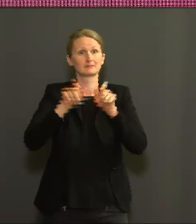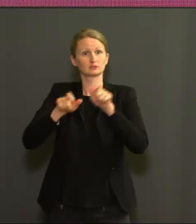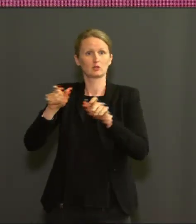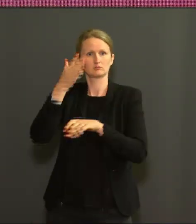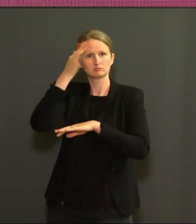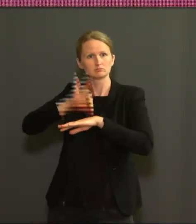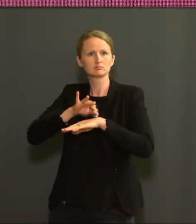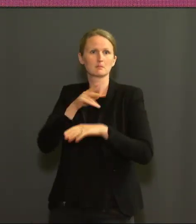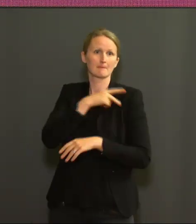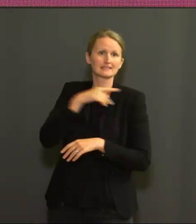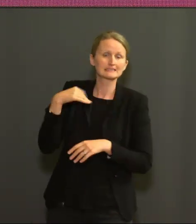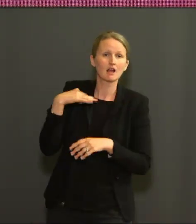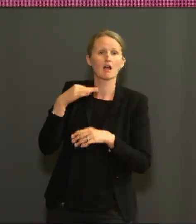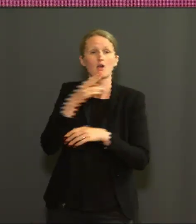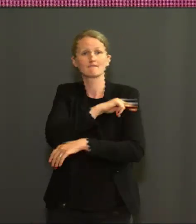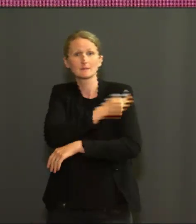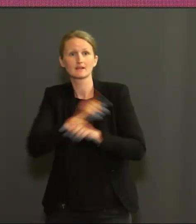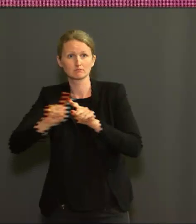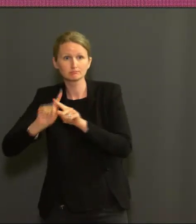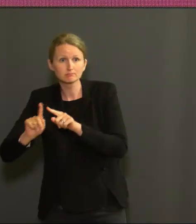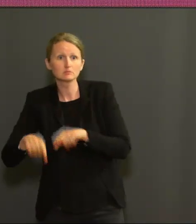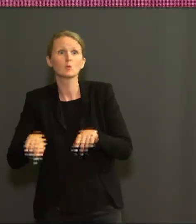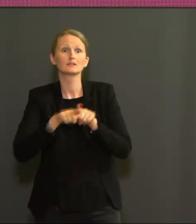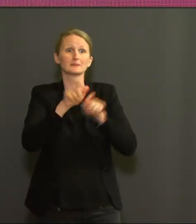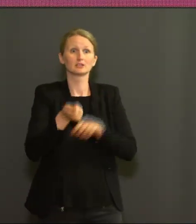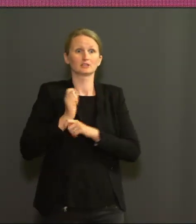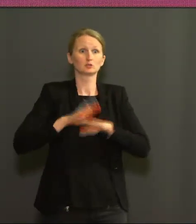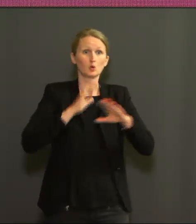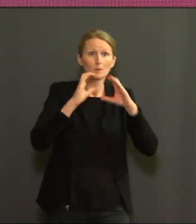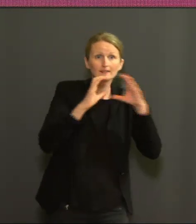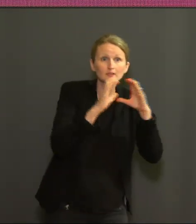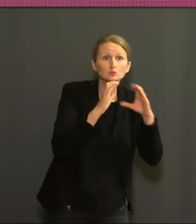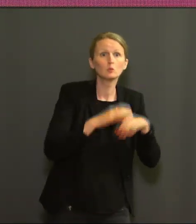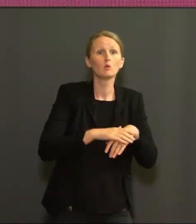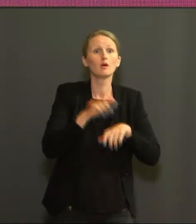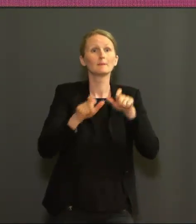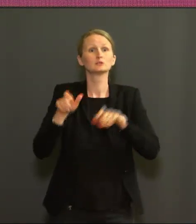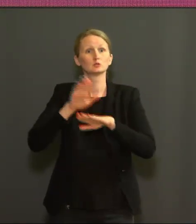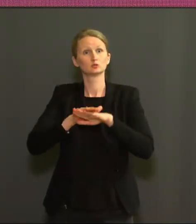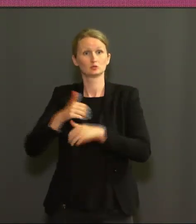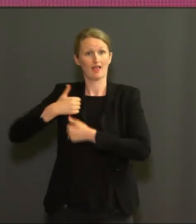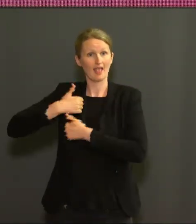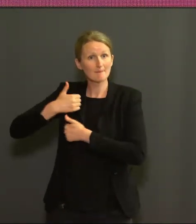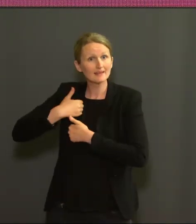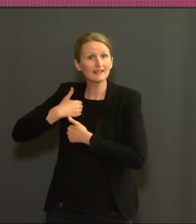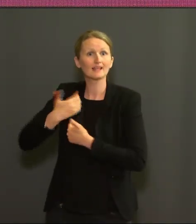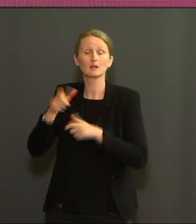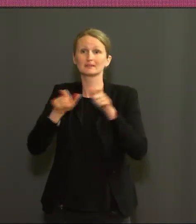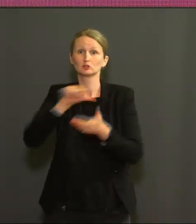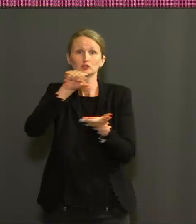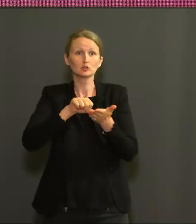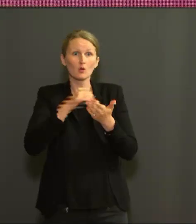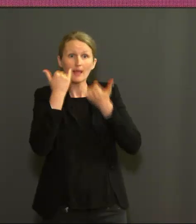de communication et d'information, le personnel de la défense et les employés des call centers. Et